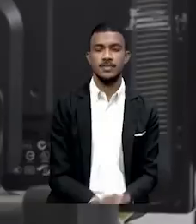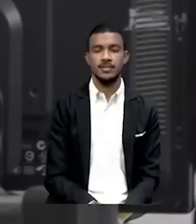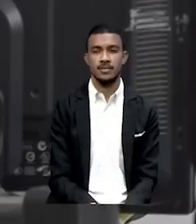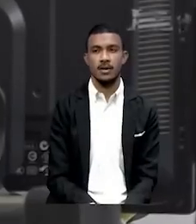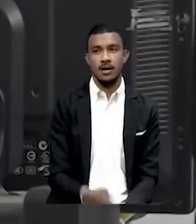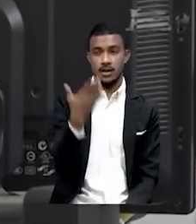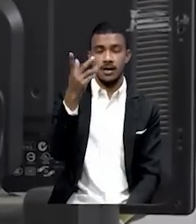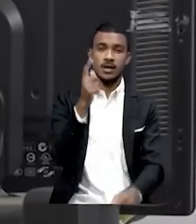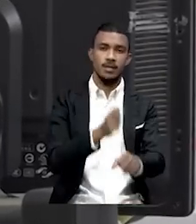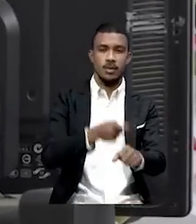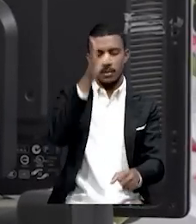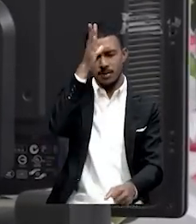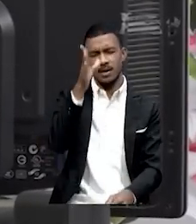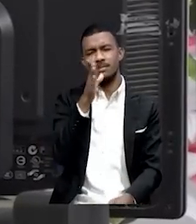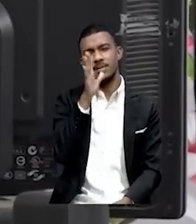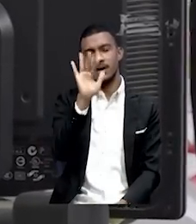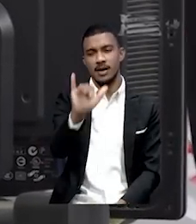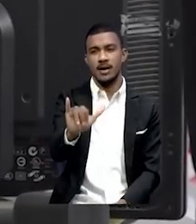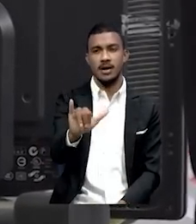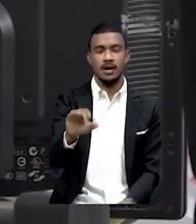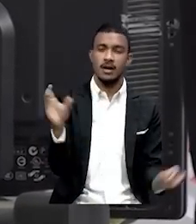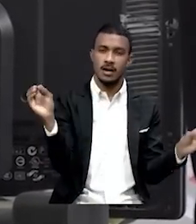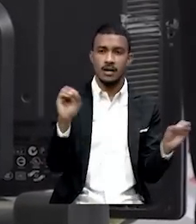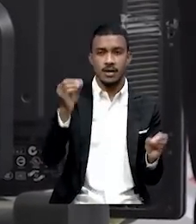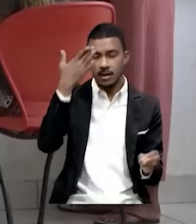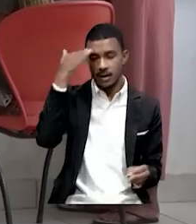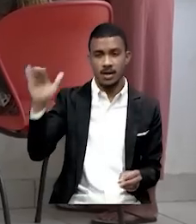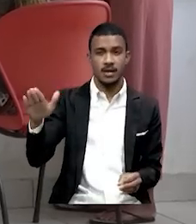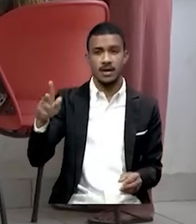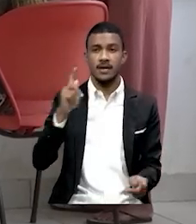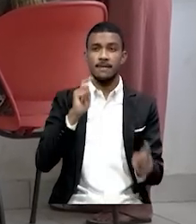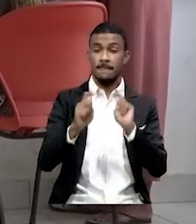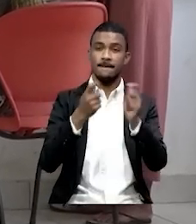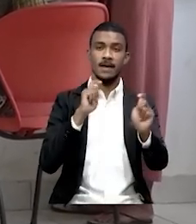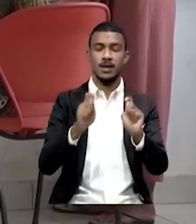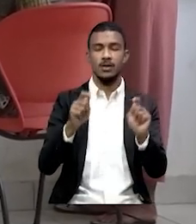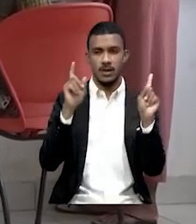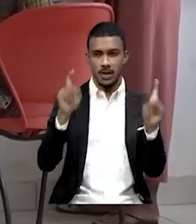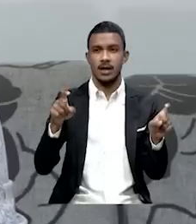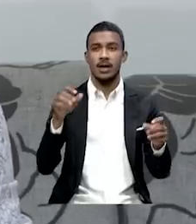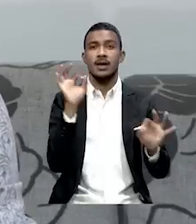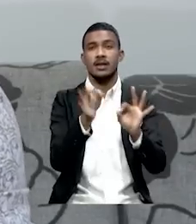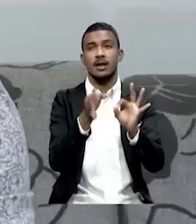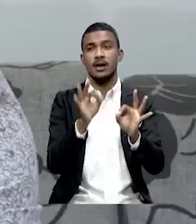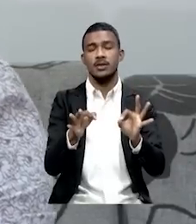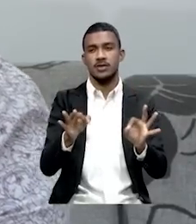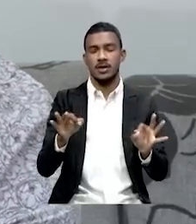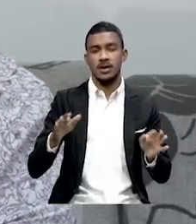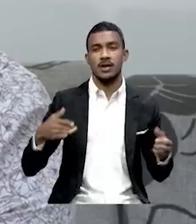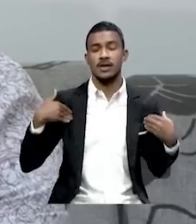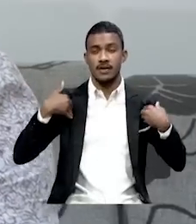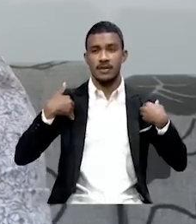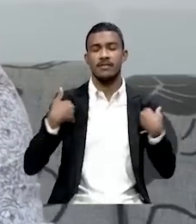neba, ni momento de pai, mãe, baixa, lá atende tetum, então tem que buscar falta de tradução, ia condição lá dia. Então, ia